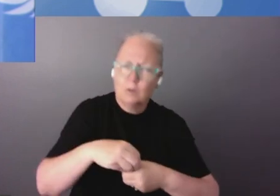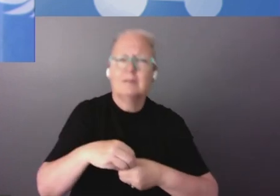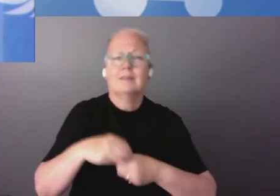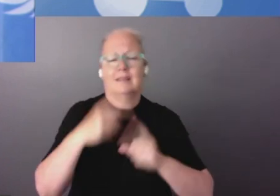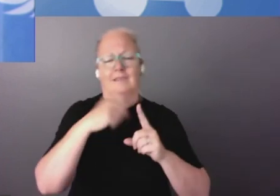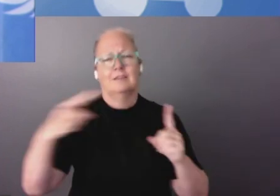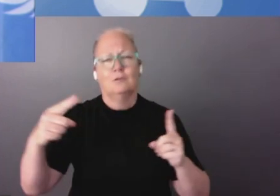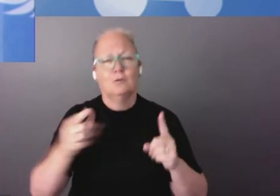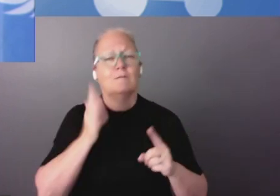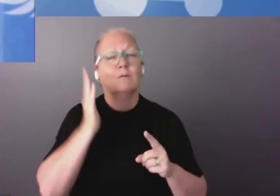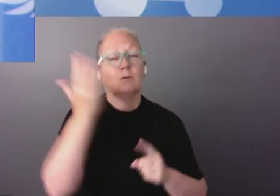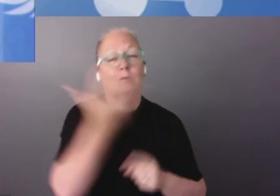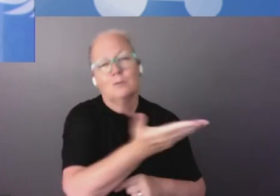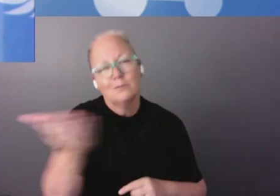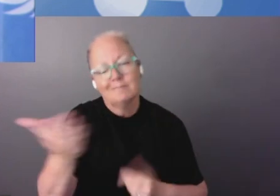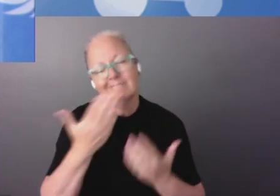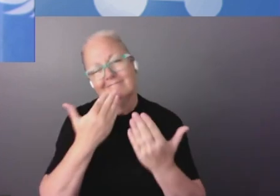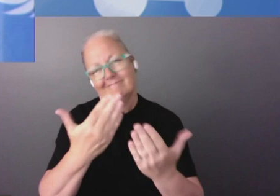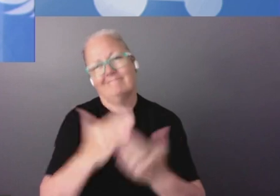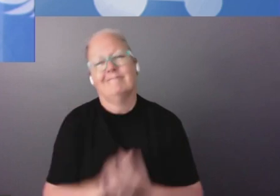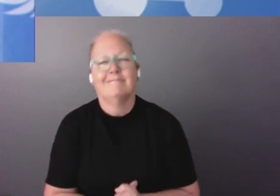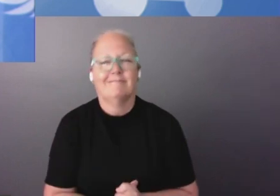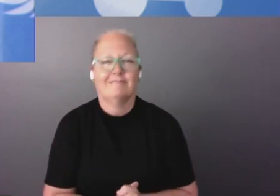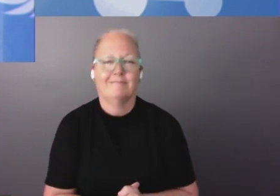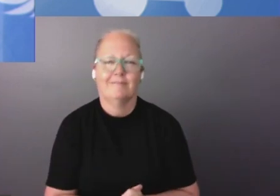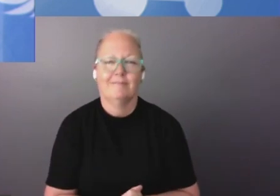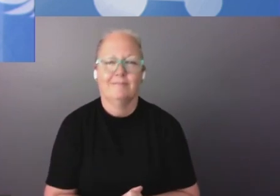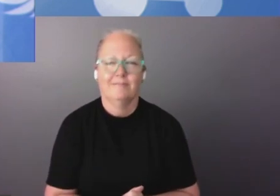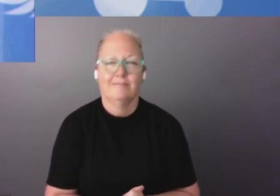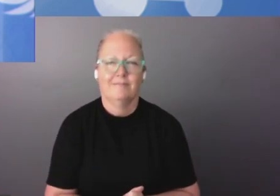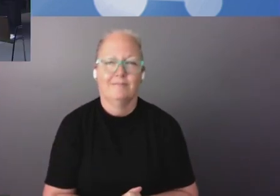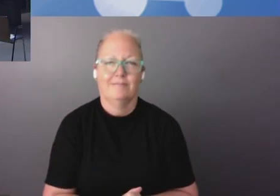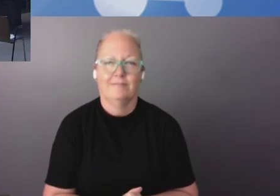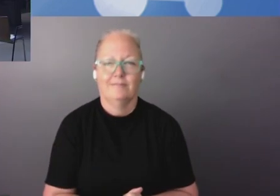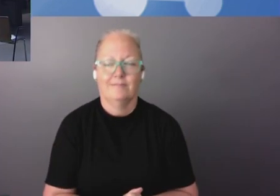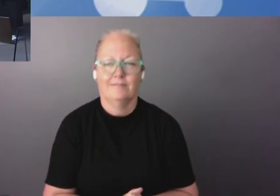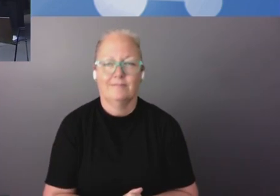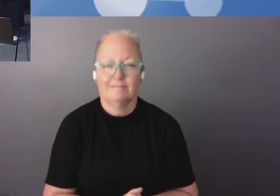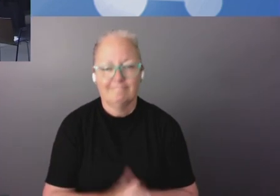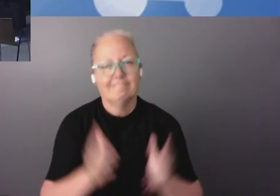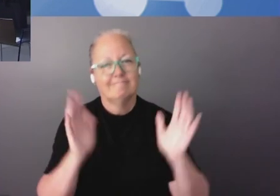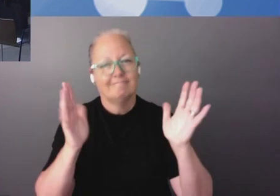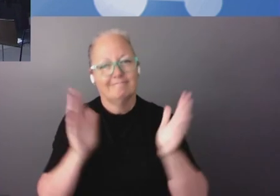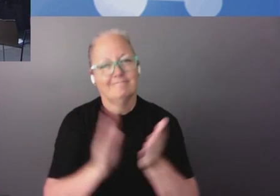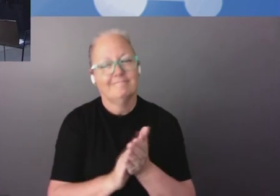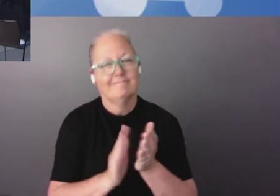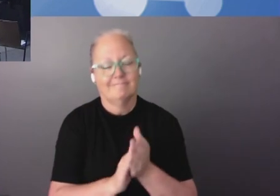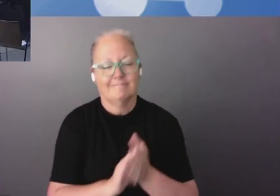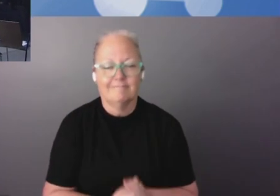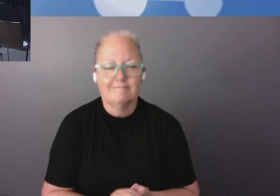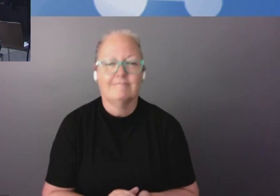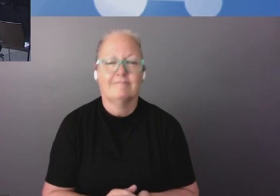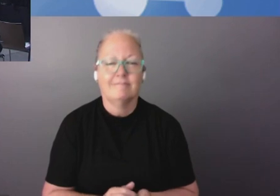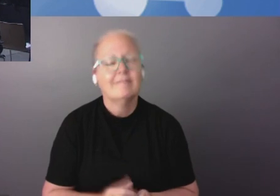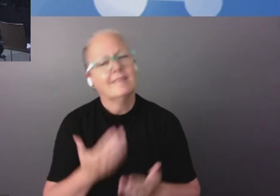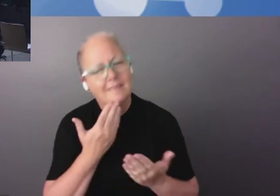IGF 2021. Mam nadzieję, że wspólnie uda nam się ukształtować zrównoważoną przyszłość przestrzeni cyfrowej, która nie